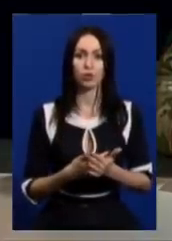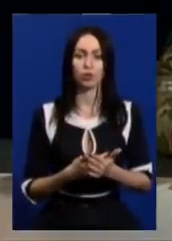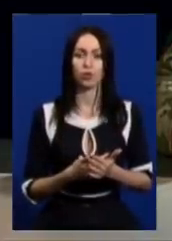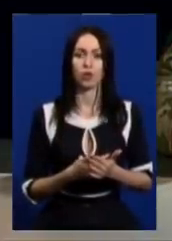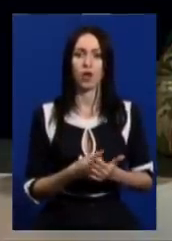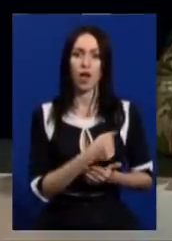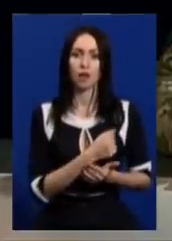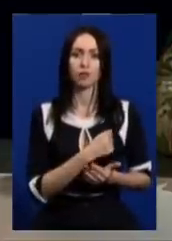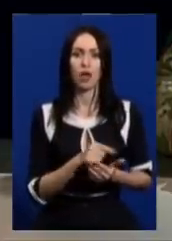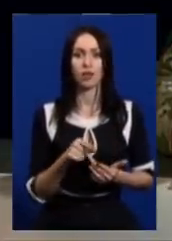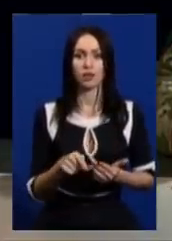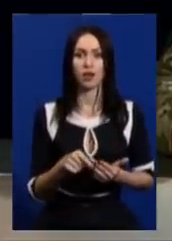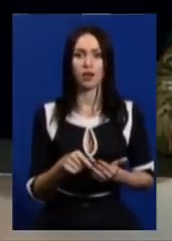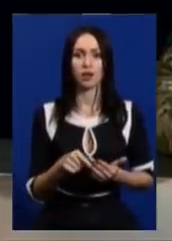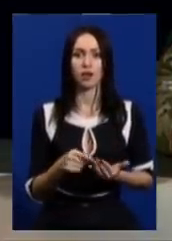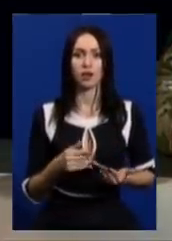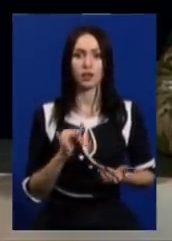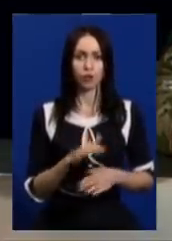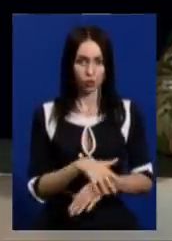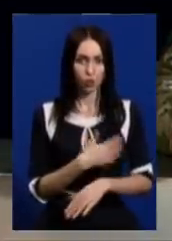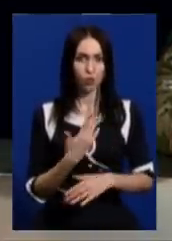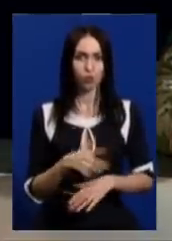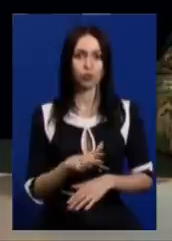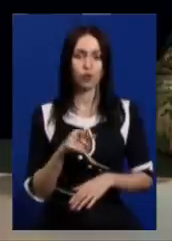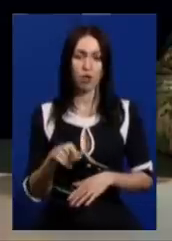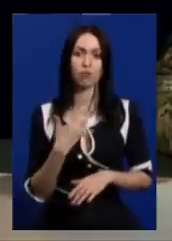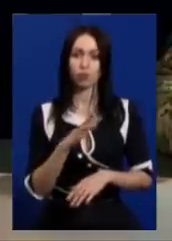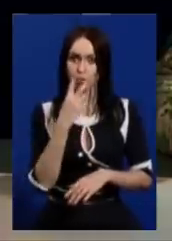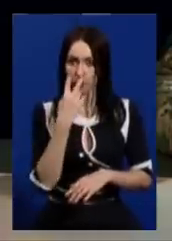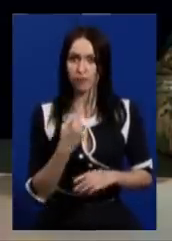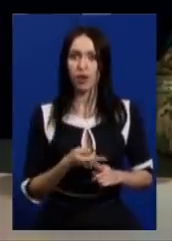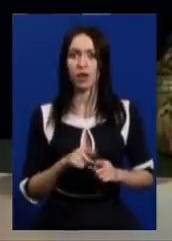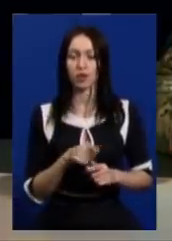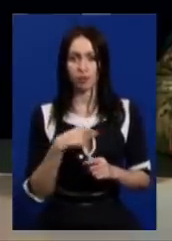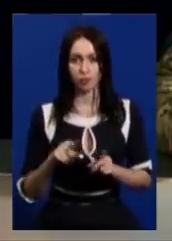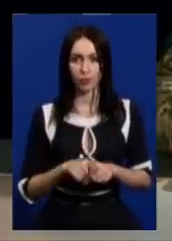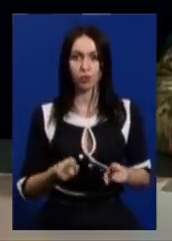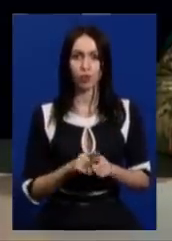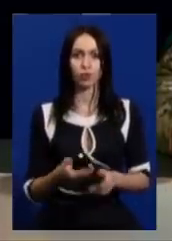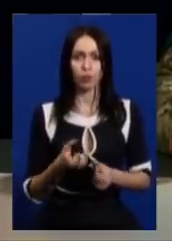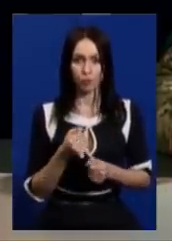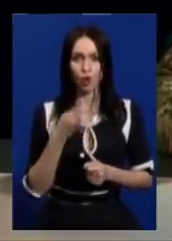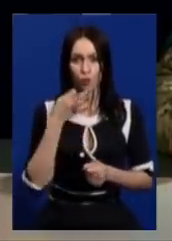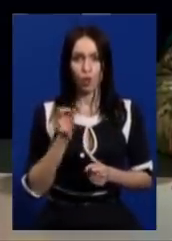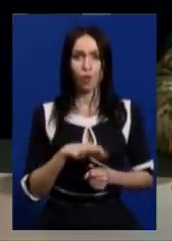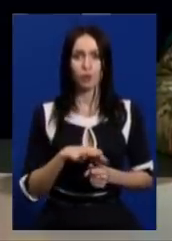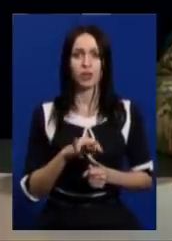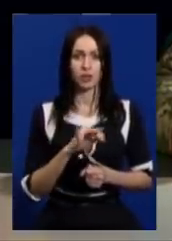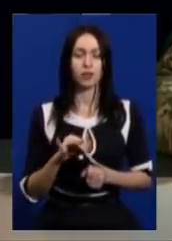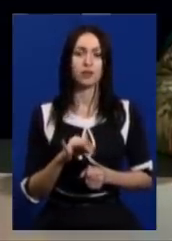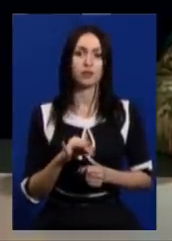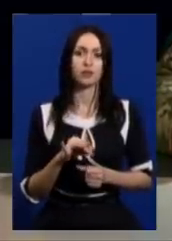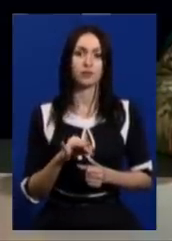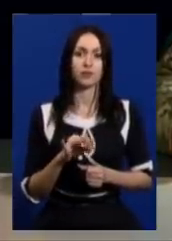она и народ живет долго уже в войне, они уже привыкли к этому. Мы тоже берем опыт и